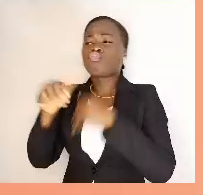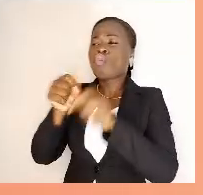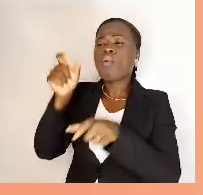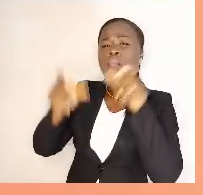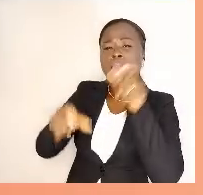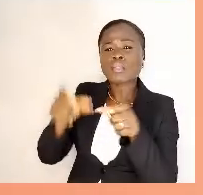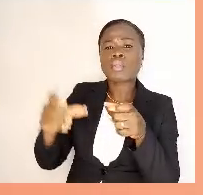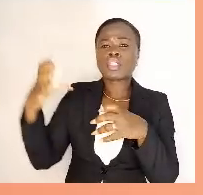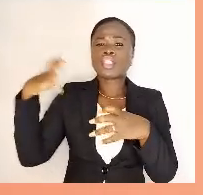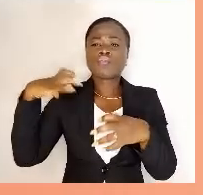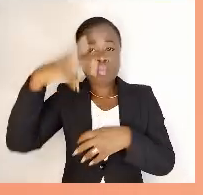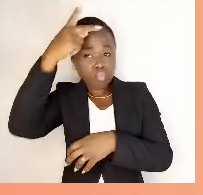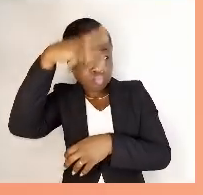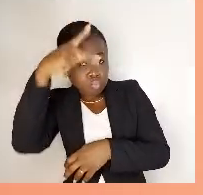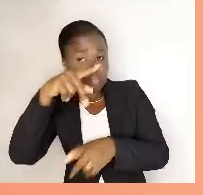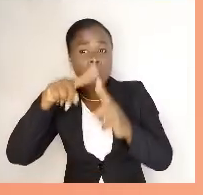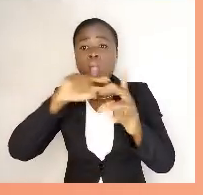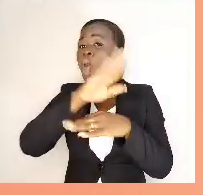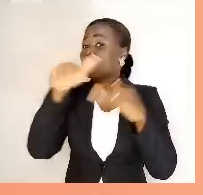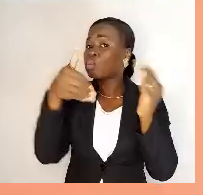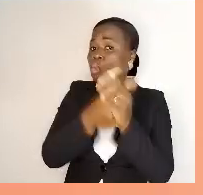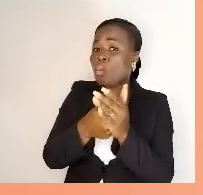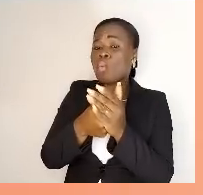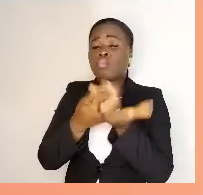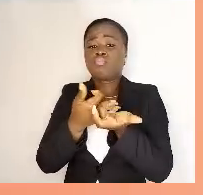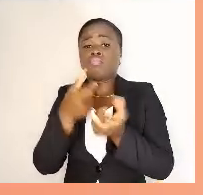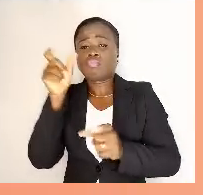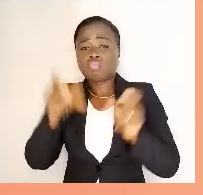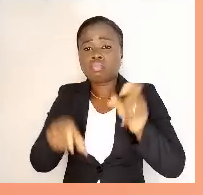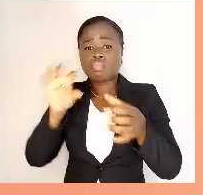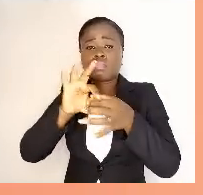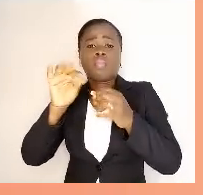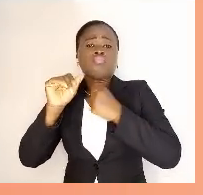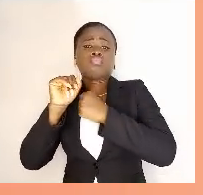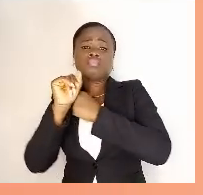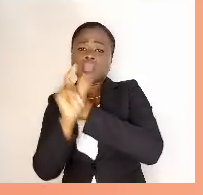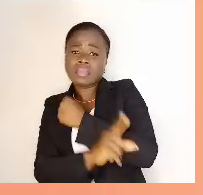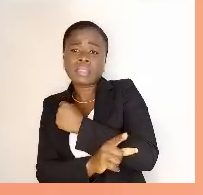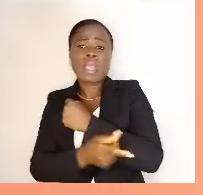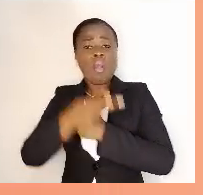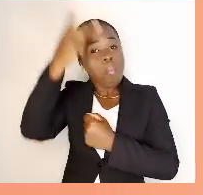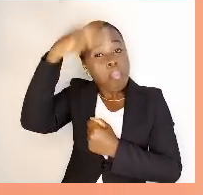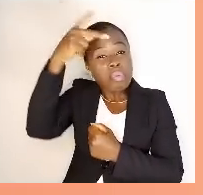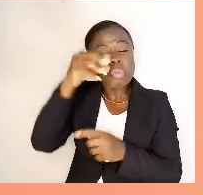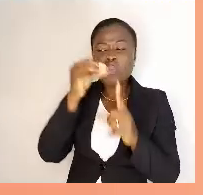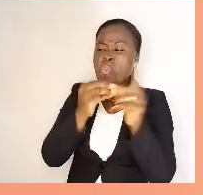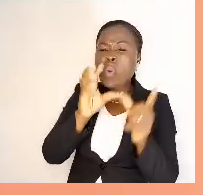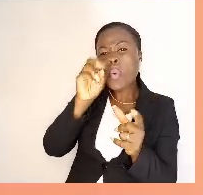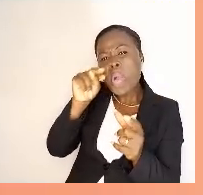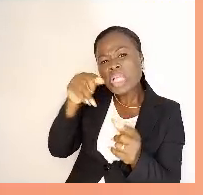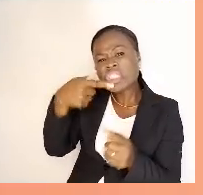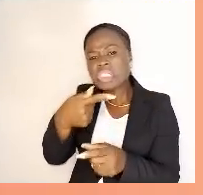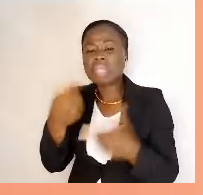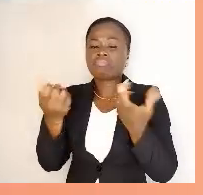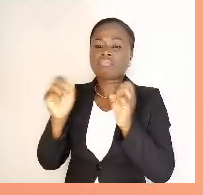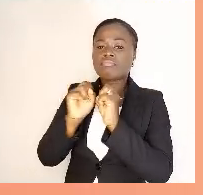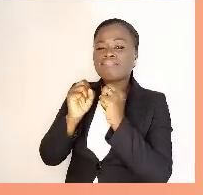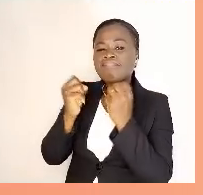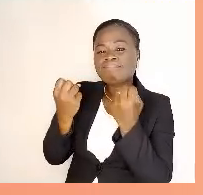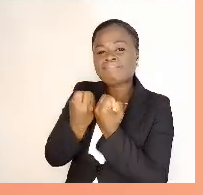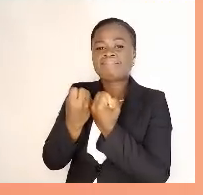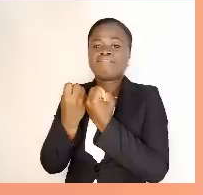citoyens, aux leaders d'opinion, à toutes les forces vives de la nation, politiques et